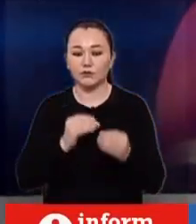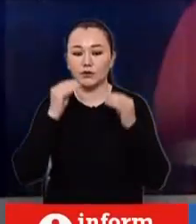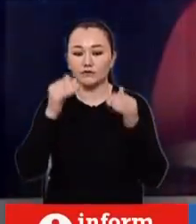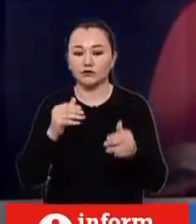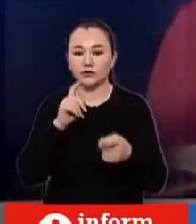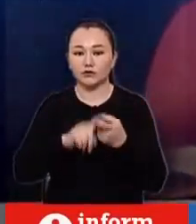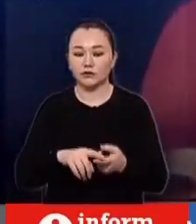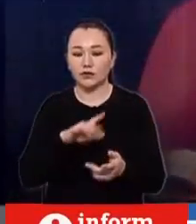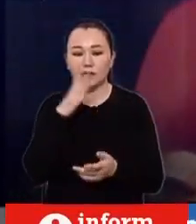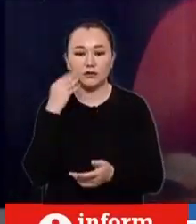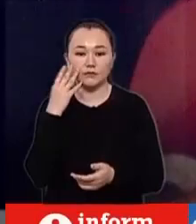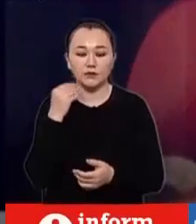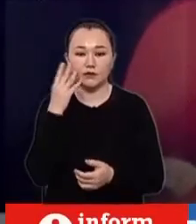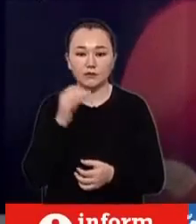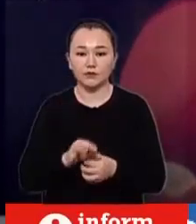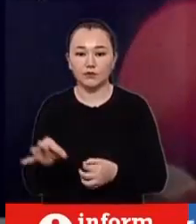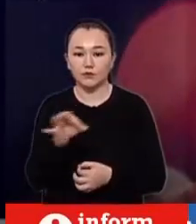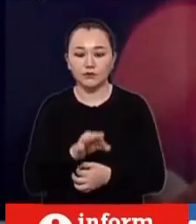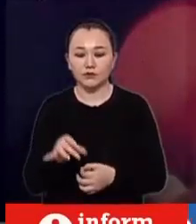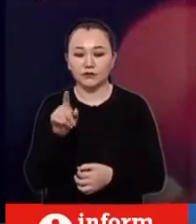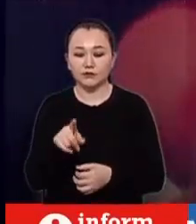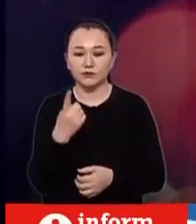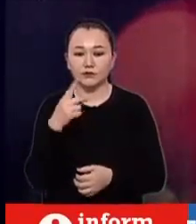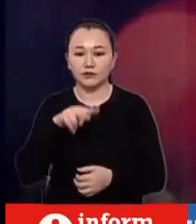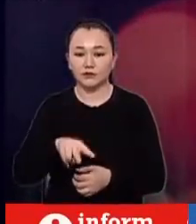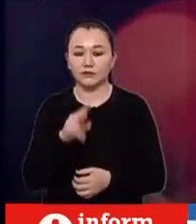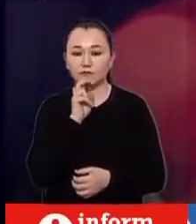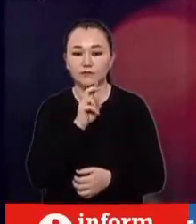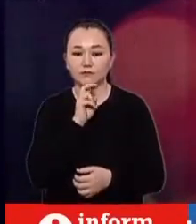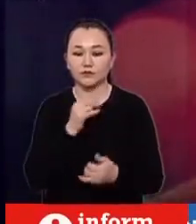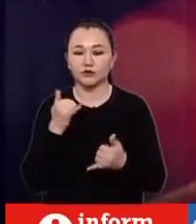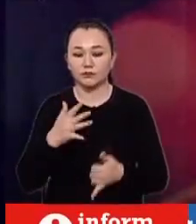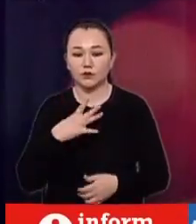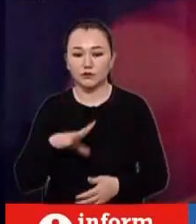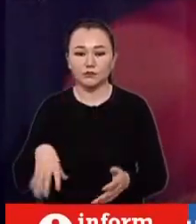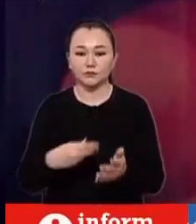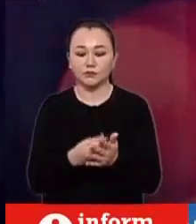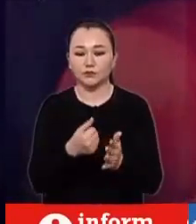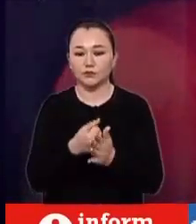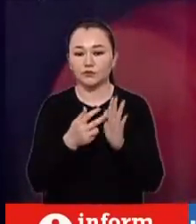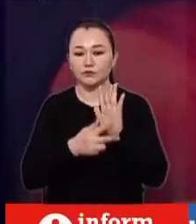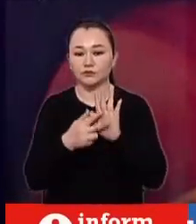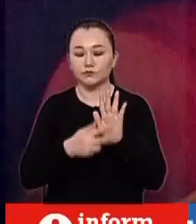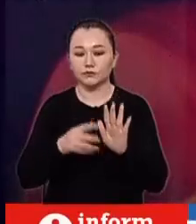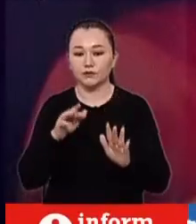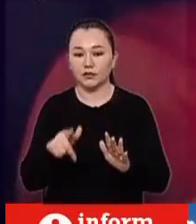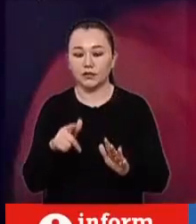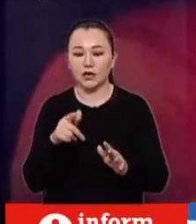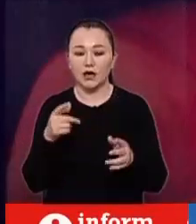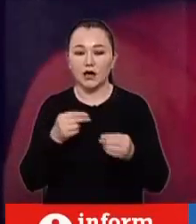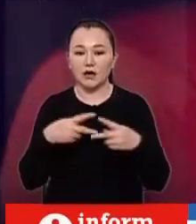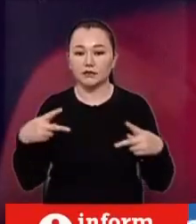коснулось Алматы Алматинской области там за литр топлива Теперь придется платить до 80 тенге